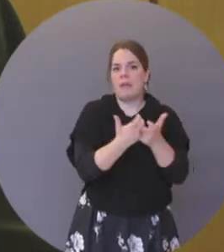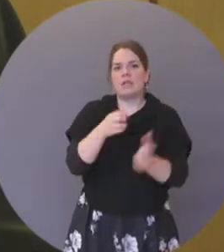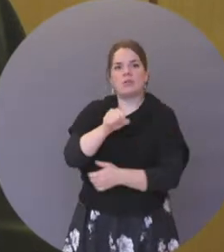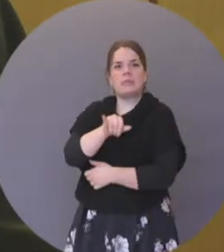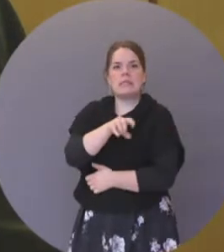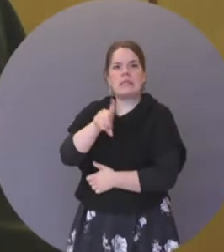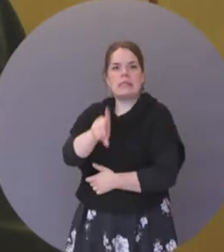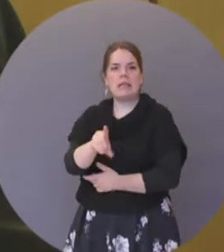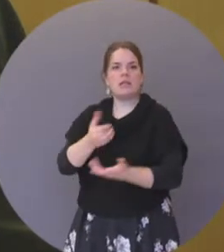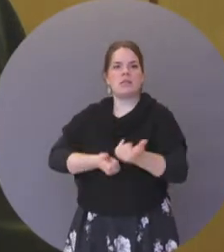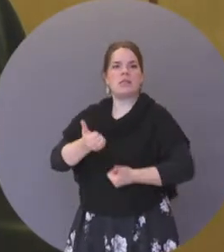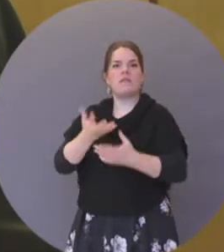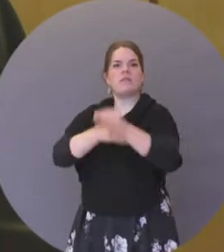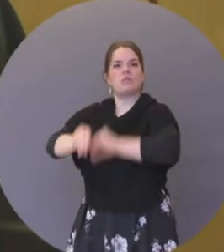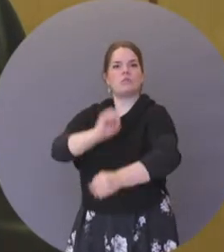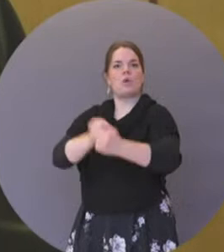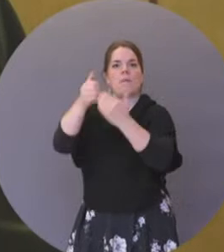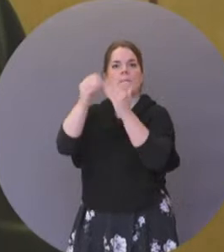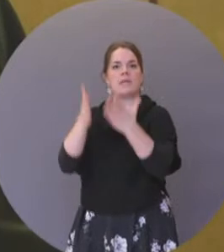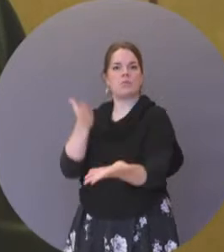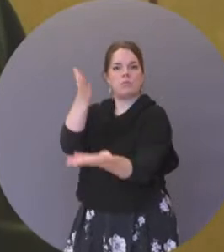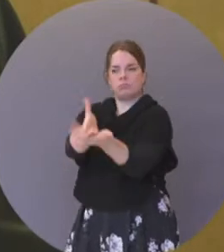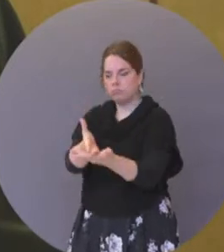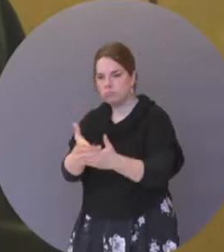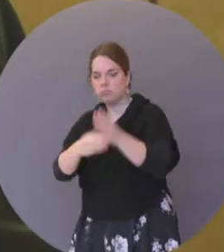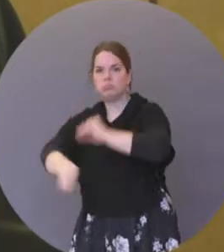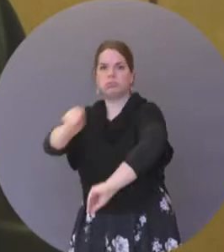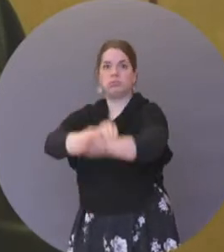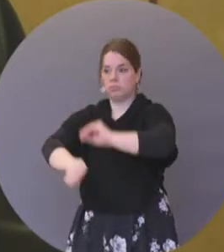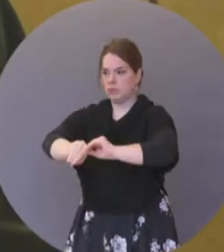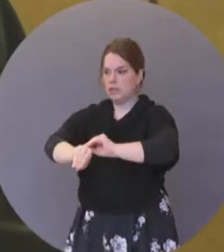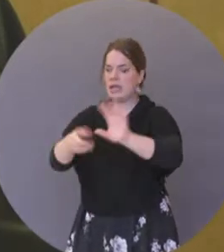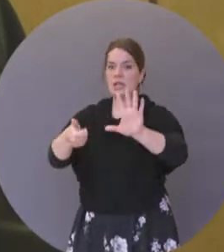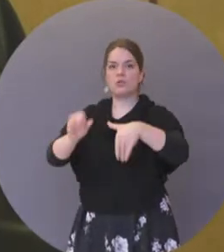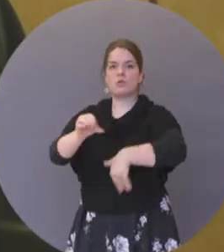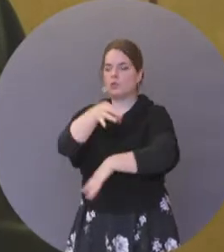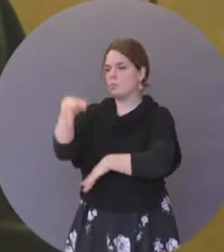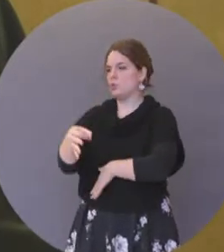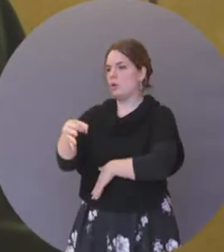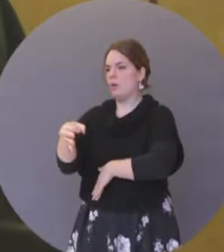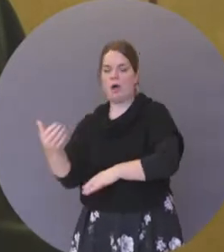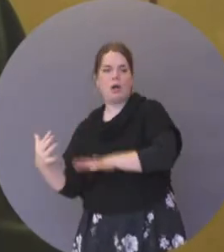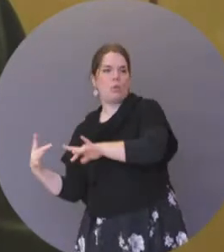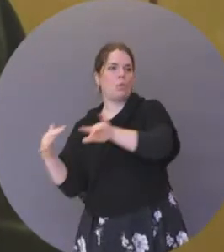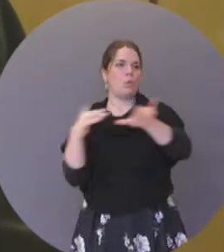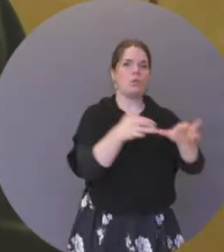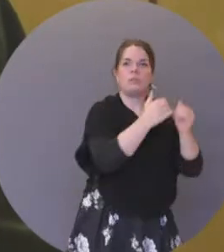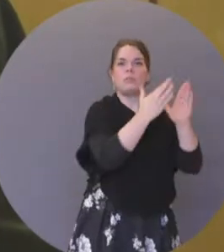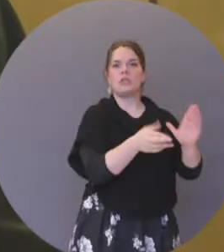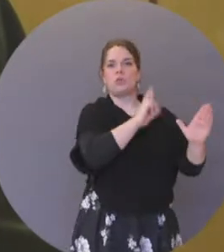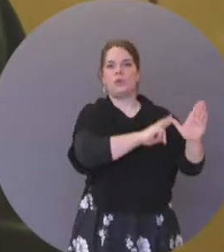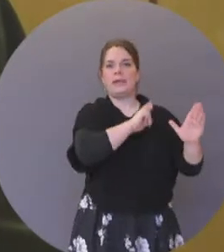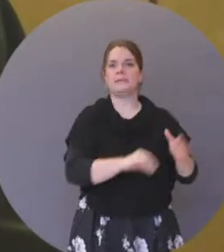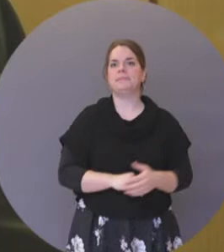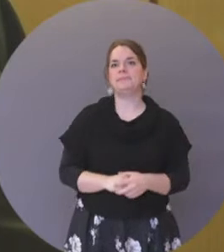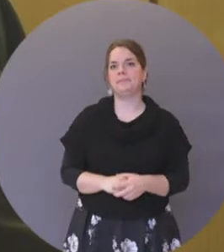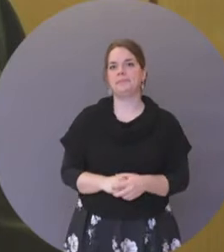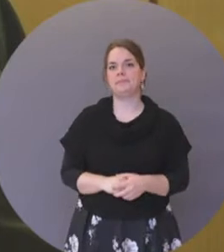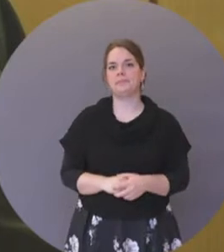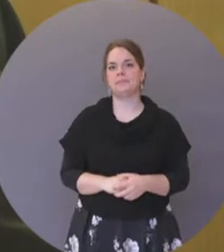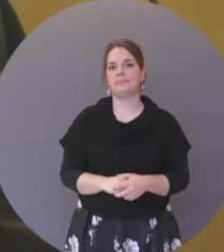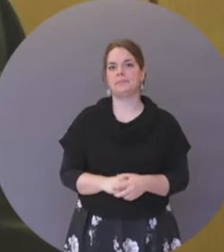dont 50% constaté au moins un départ de salariés vers un de ces établissements côté salaire